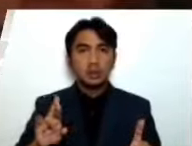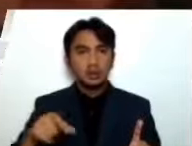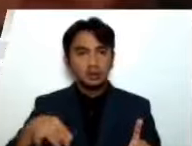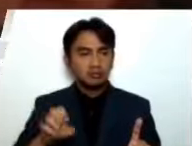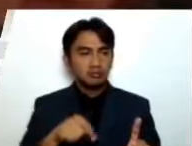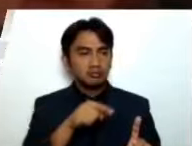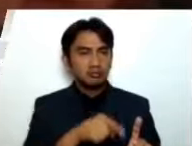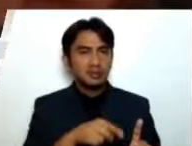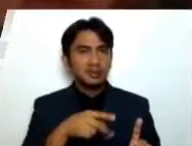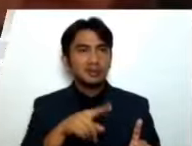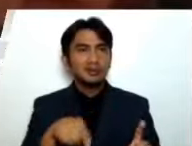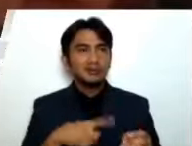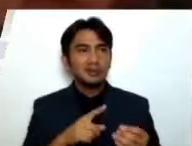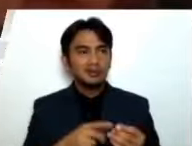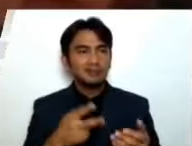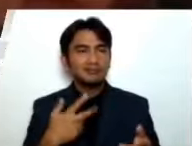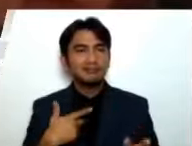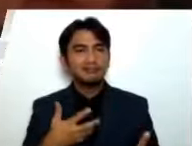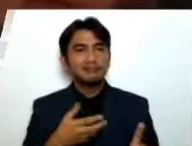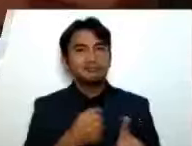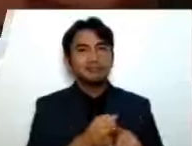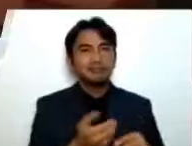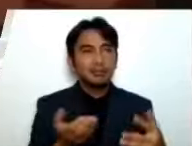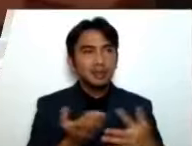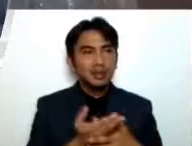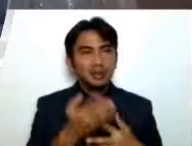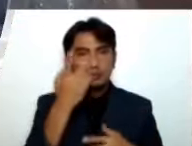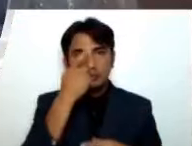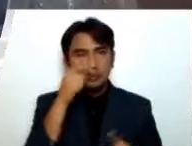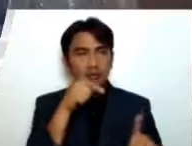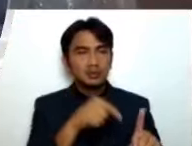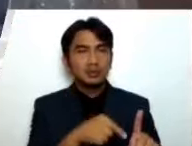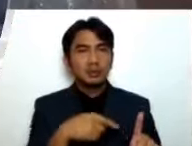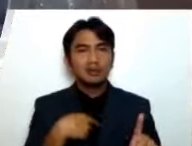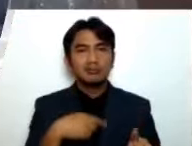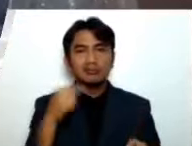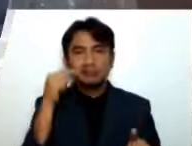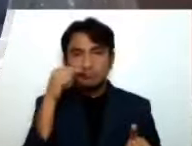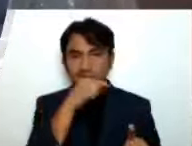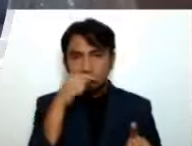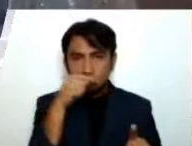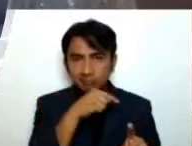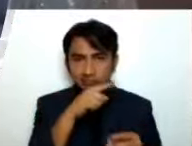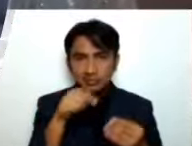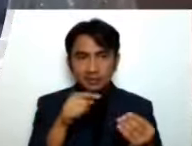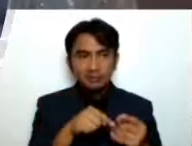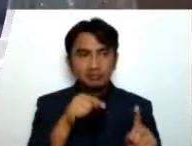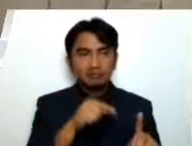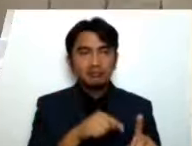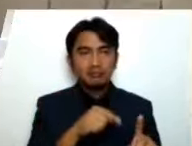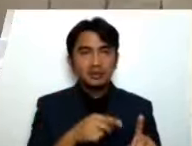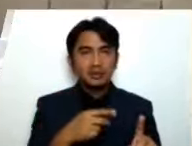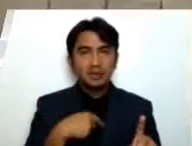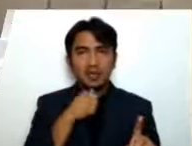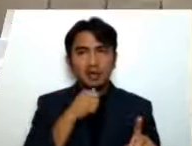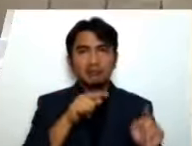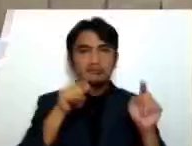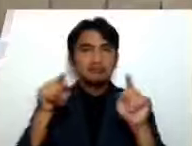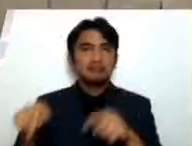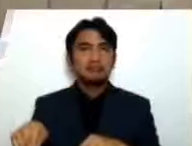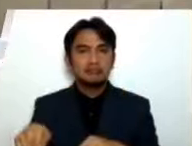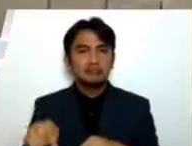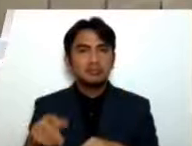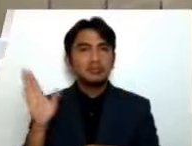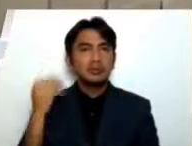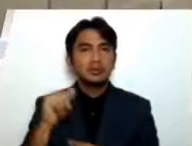contempt. Dahil yan sa pagsisinungaling umano sa House Quad Committee kaugnay sa hindi pagdalo noong August 16 sa